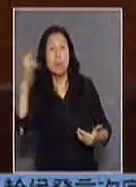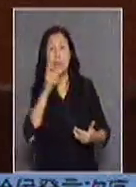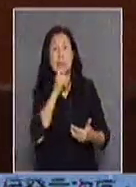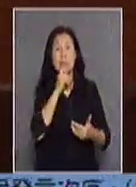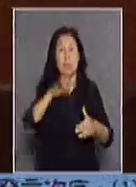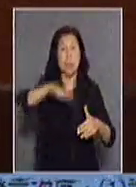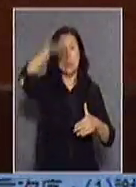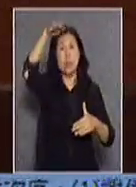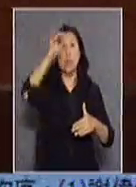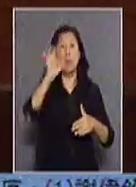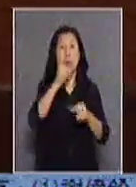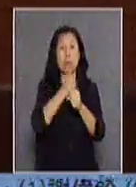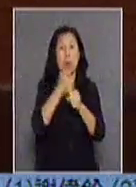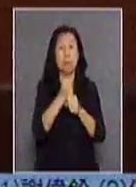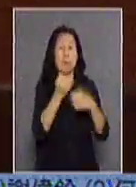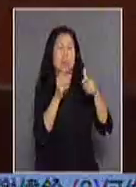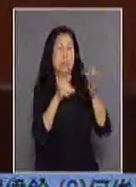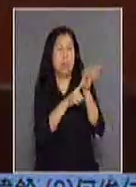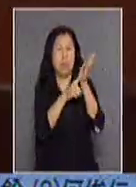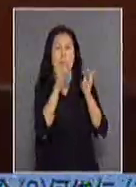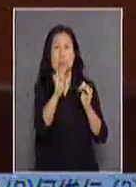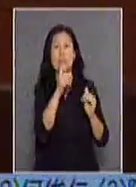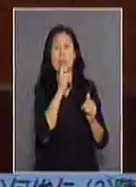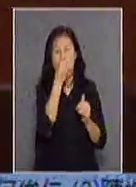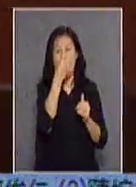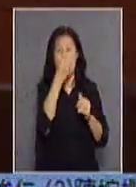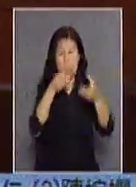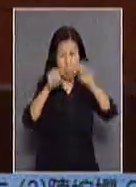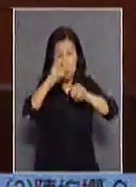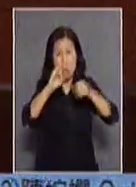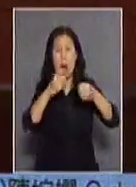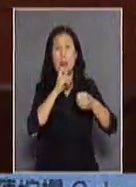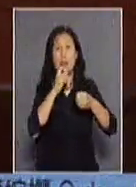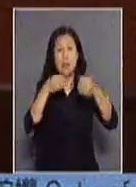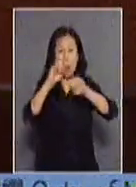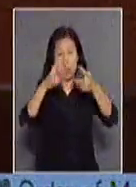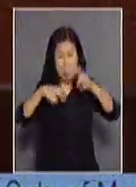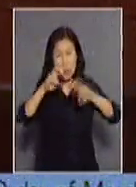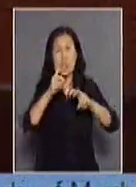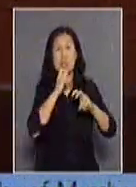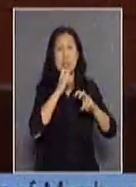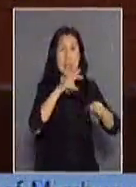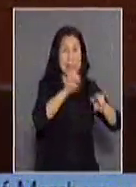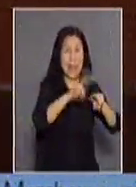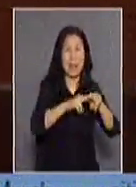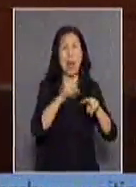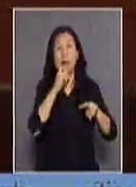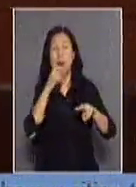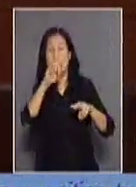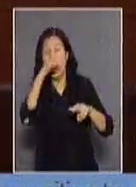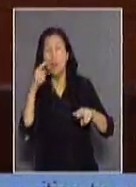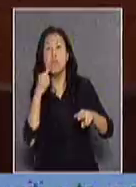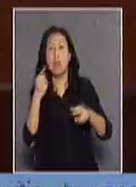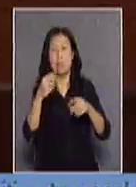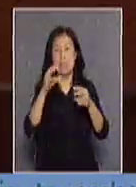年人未有做好榜樣，同時說香港的科研資金是兩岸三地之中最少的。他亦都解答